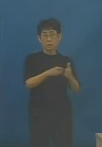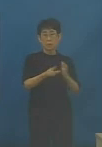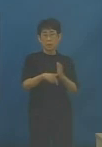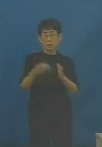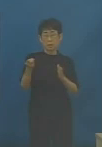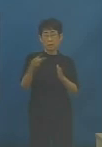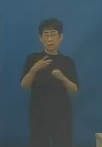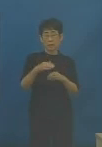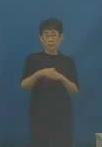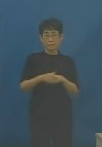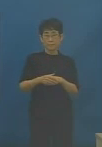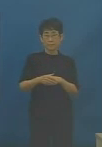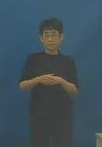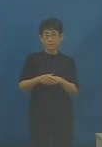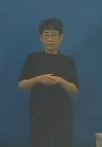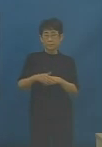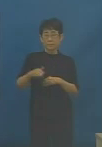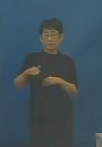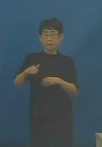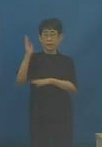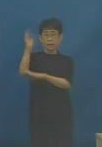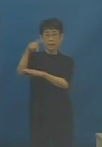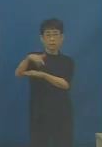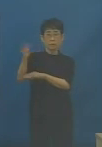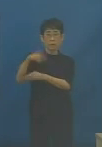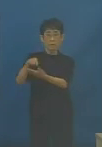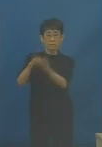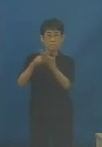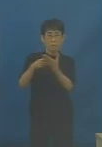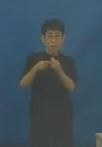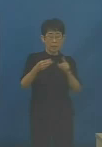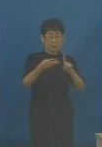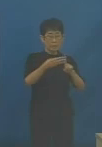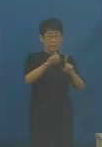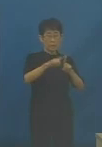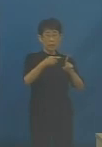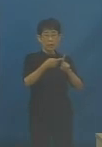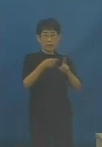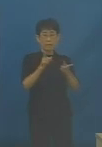方で急遽提示されたのが BA.5 対策強化